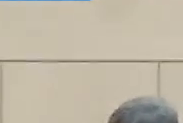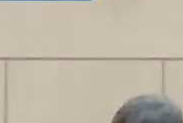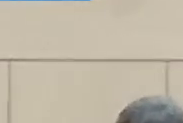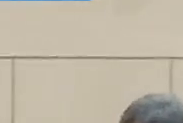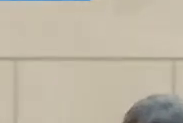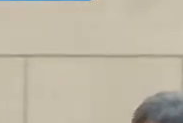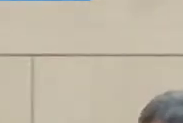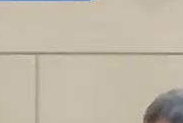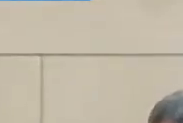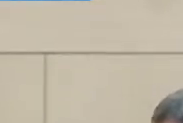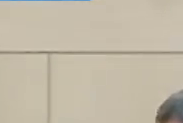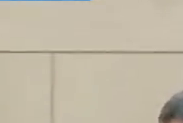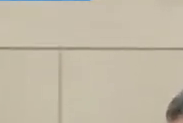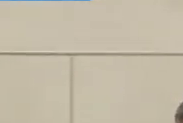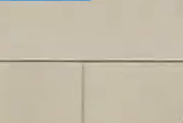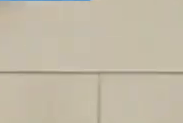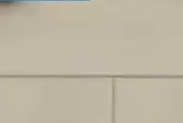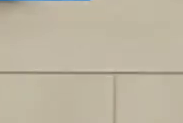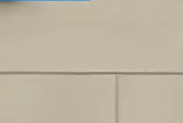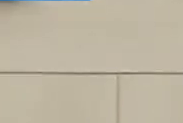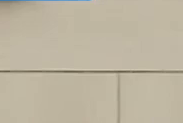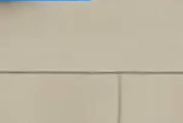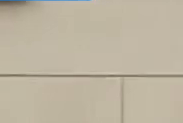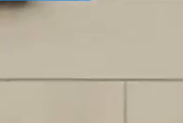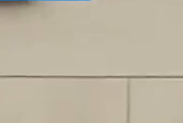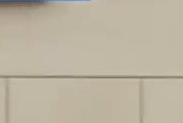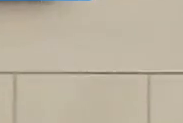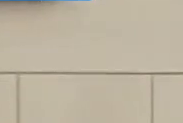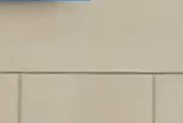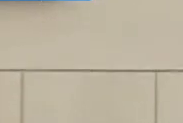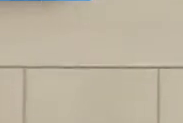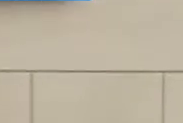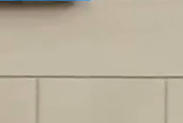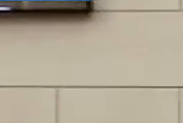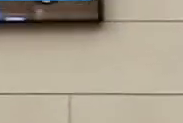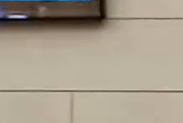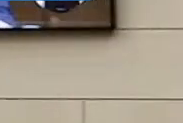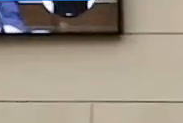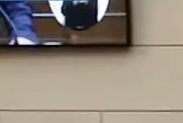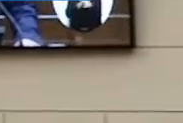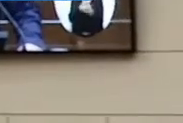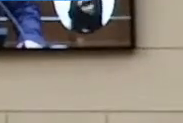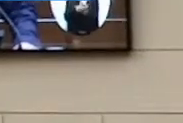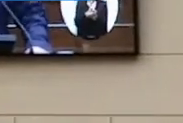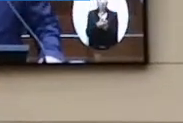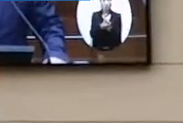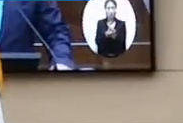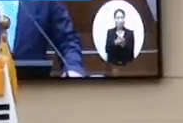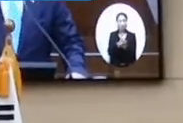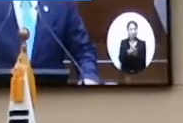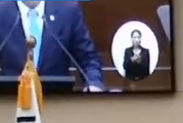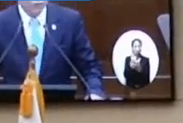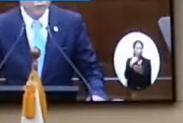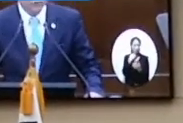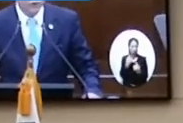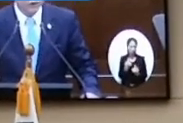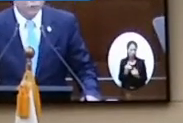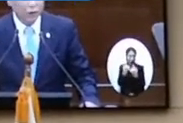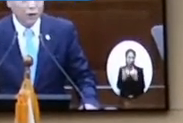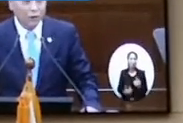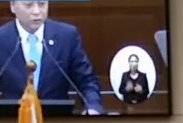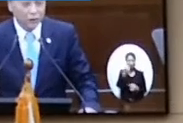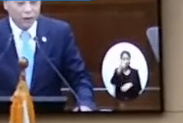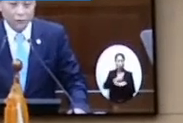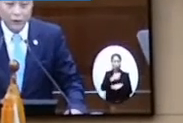효율성을 도모하고자 하는 것입니다. 안동시 경로당 지원에 관한 조례안은 급속한 고령화로 노인